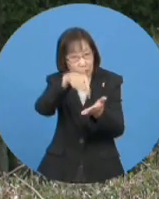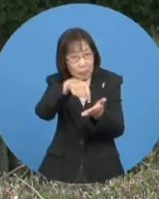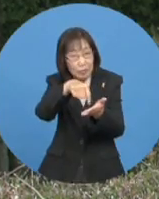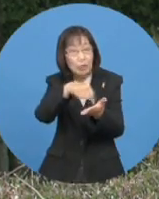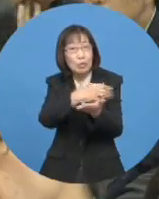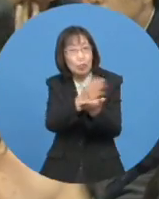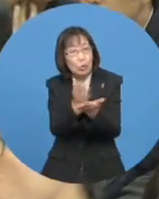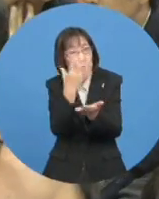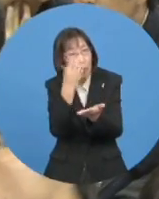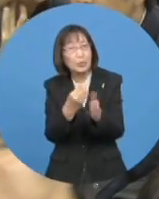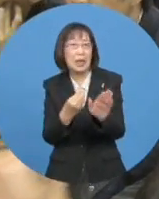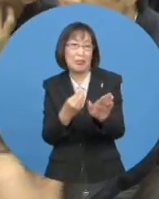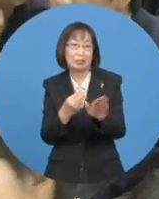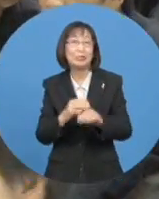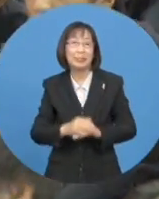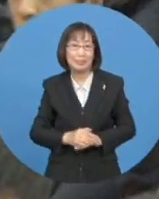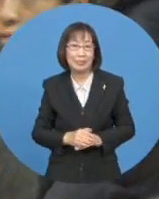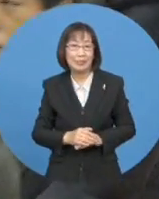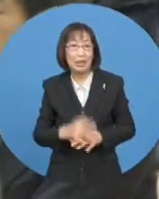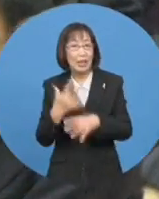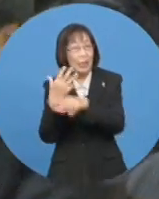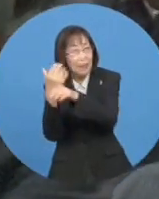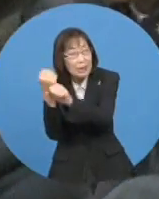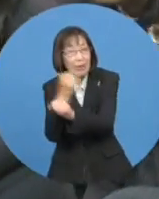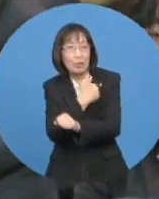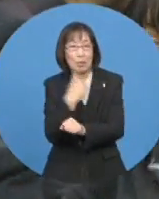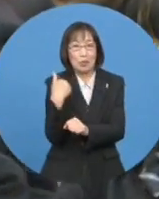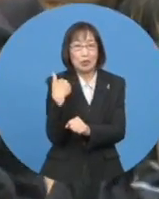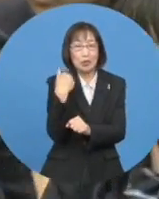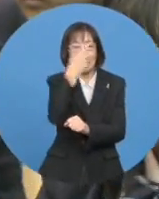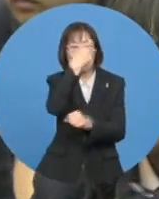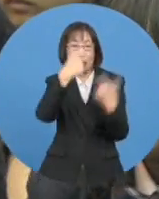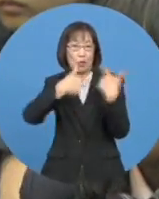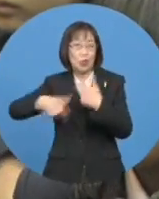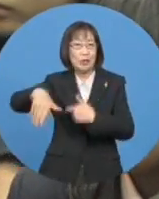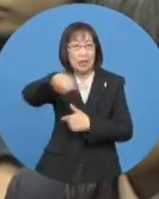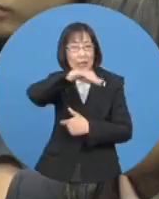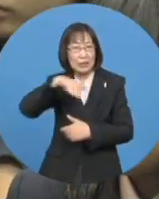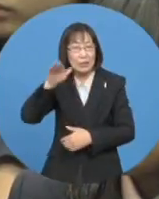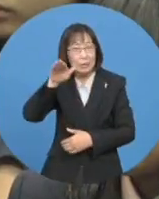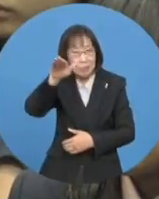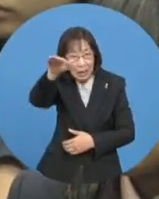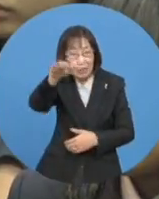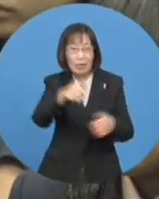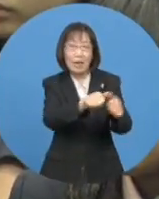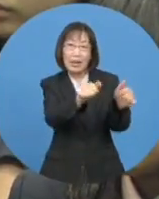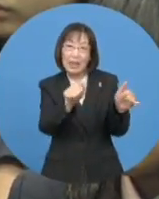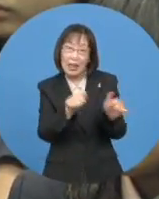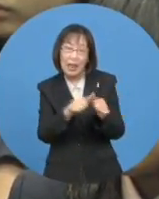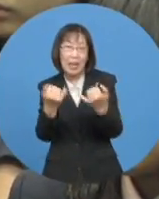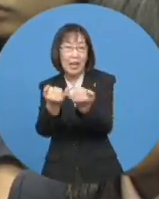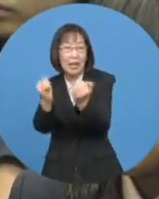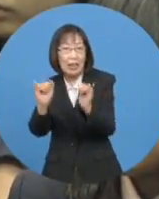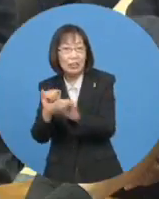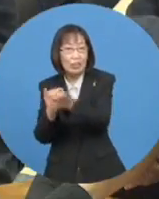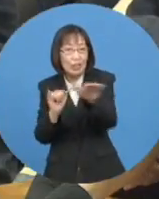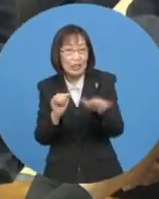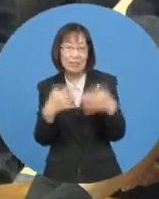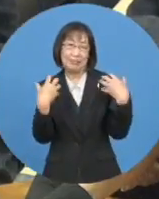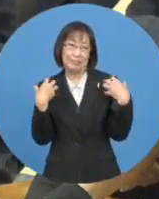って。 頼もしい高校生たち、未来はまだ彼ら彼女たちの手の中